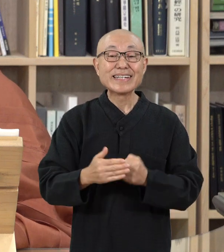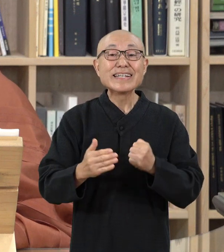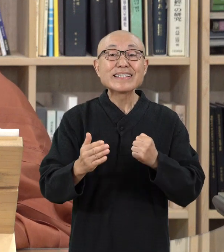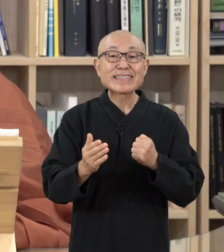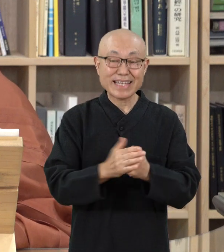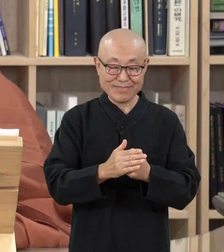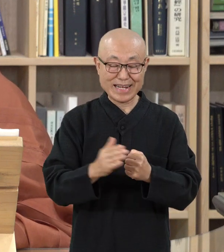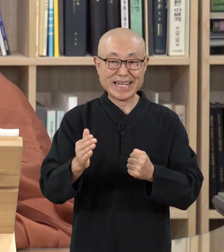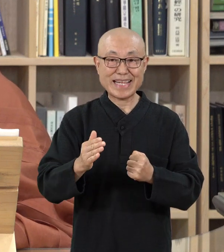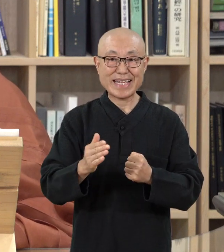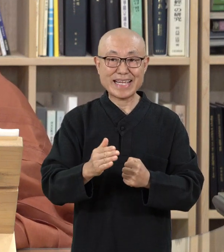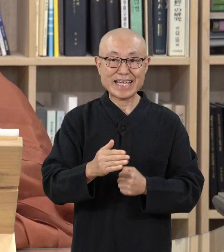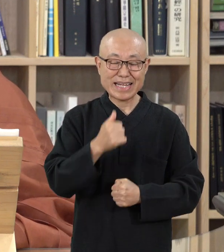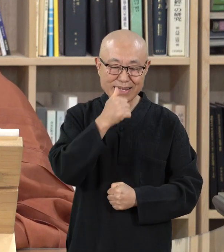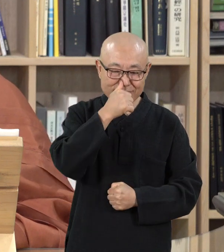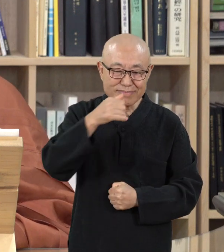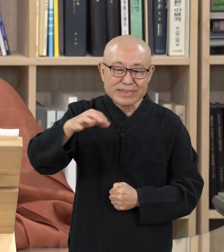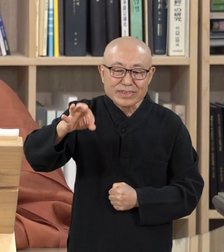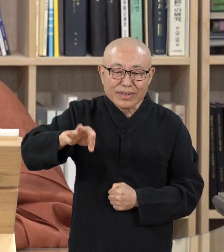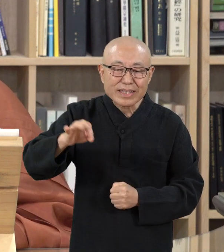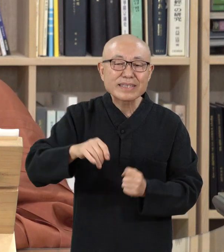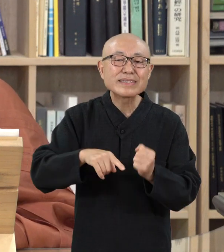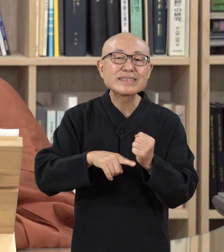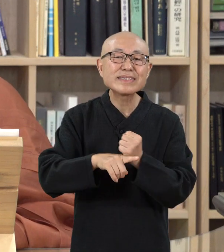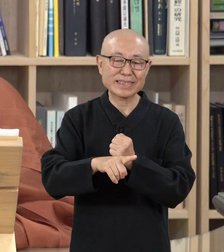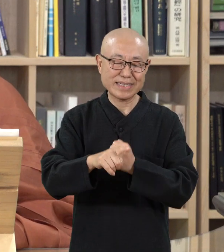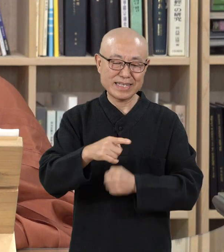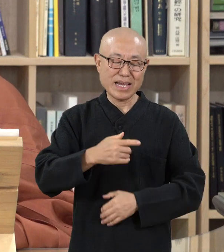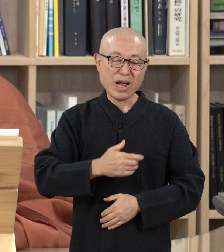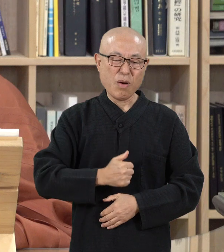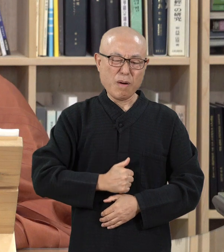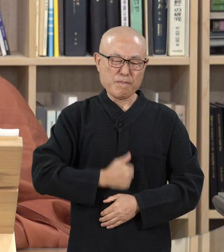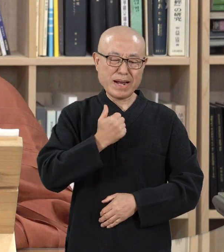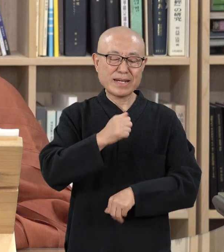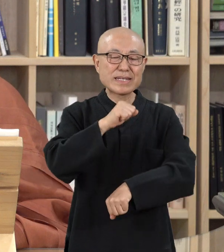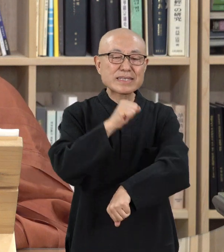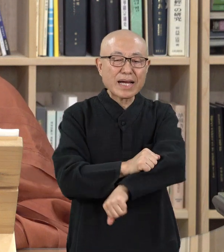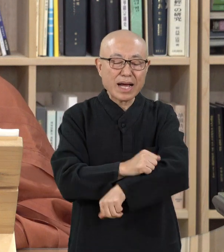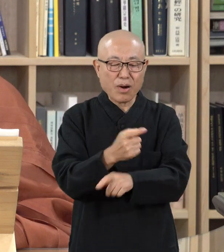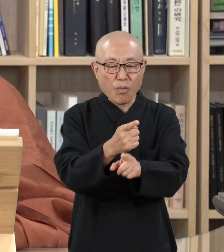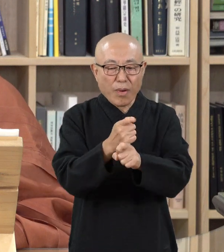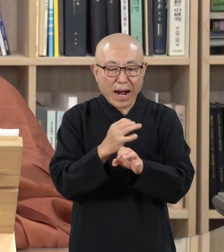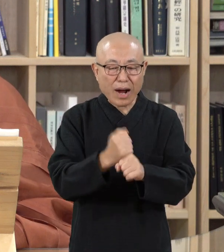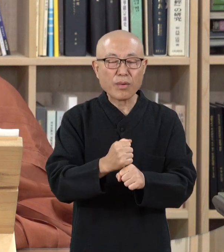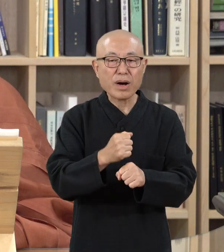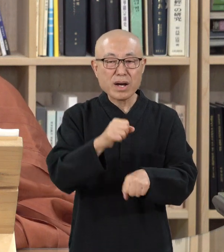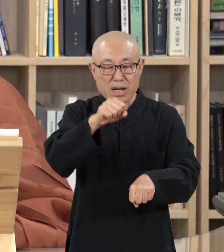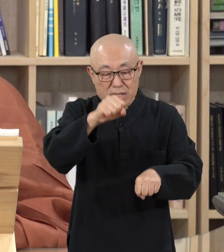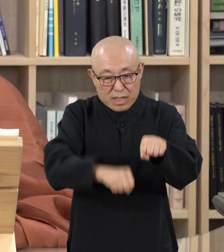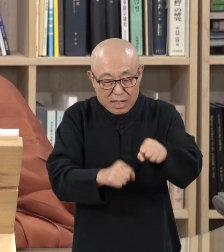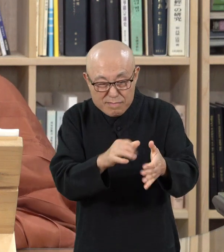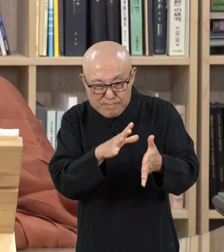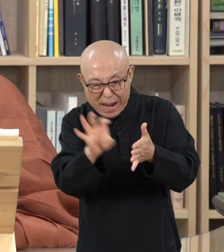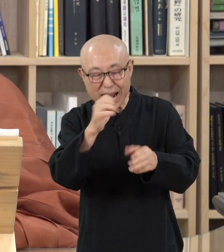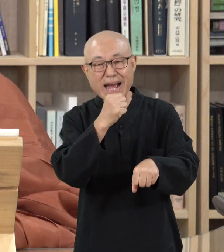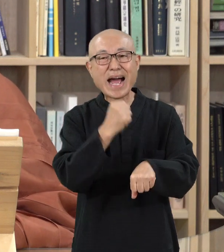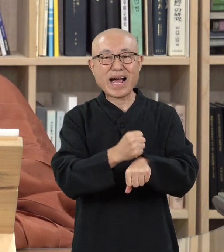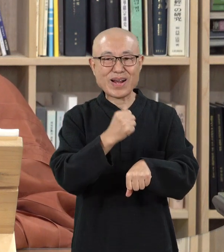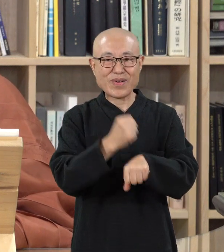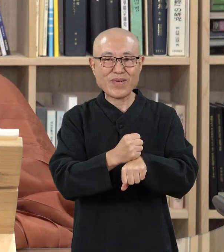것은 화를 잘 내고 원한을 쉽게 품으며 성질이 못돼서, 굉장히